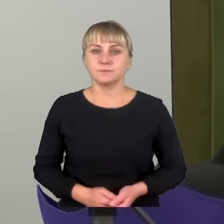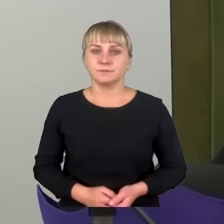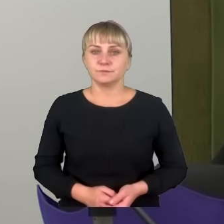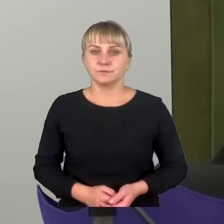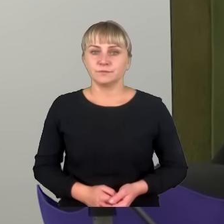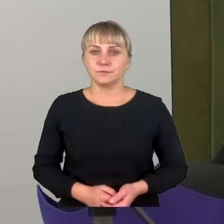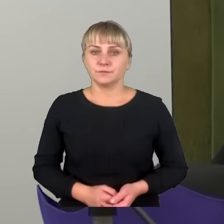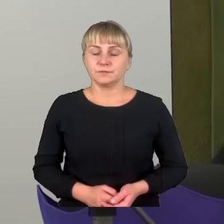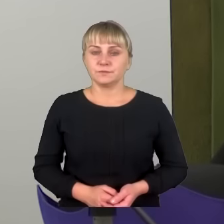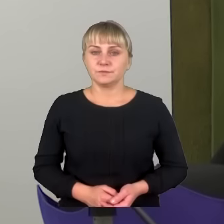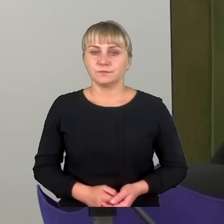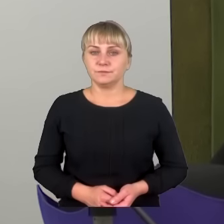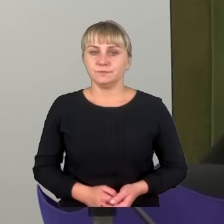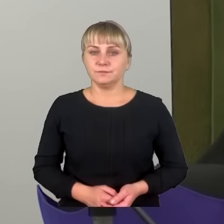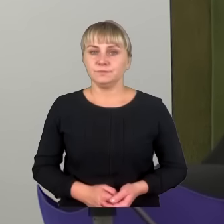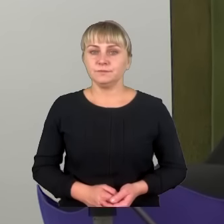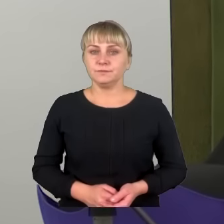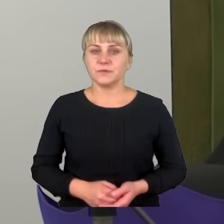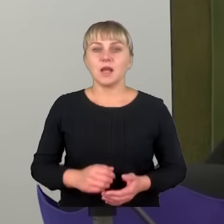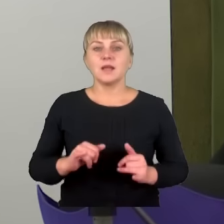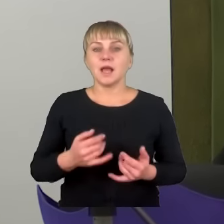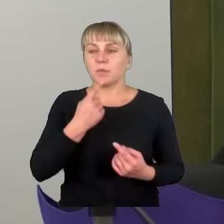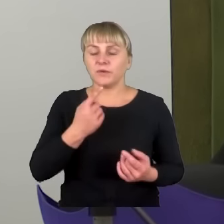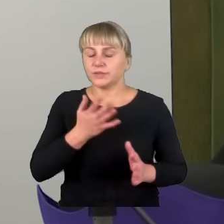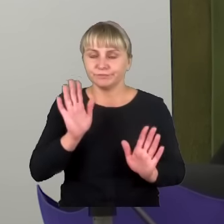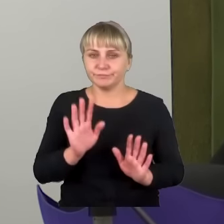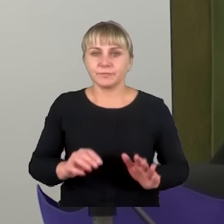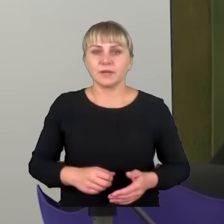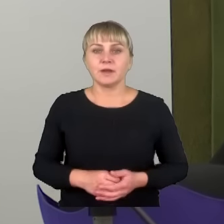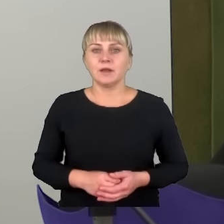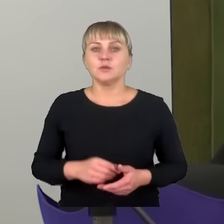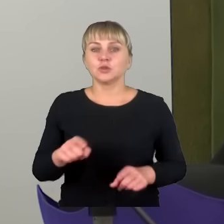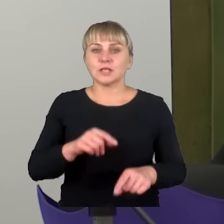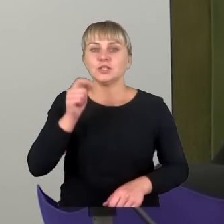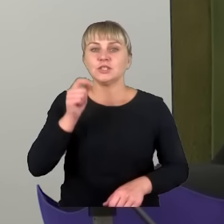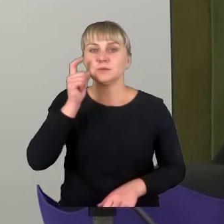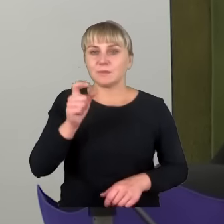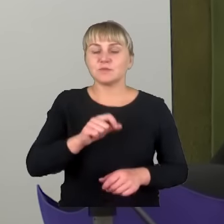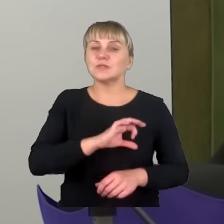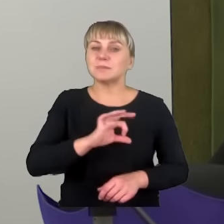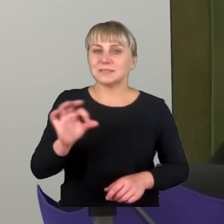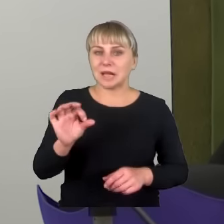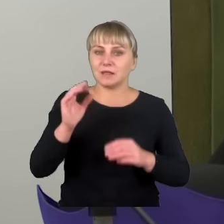kradzieży, pomijając jak ją nazwać, czyli przestępstwa umyślnego. Pan sędzia